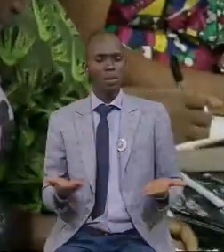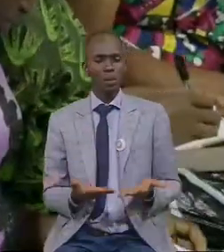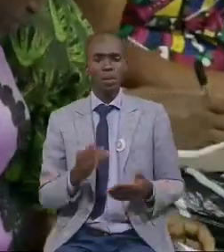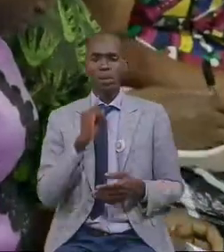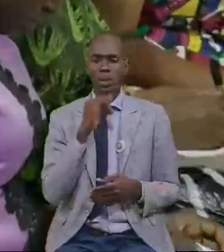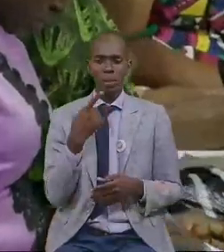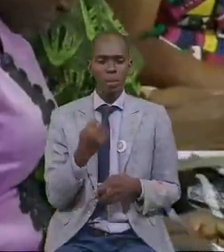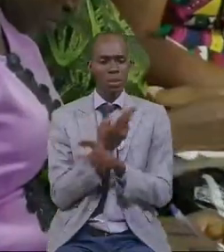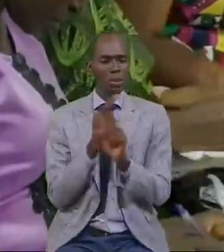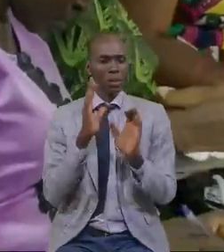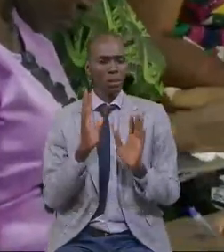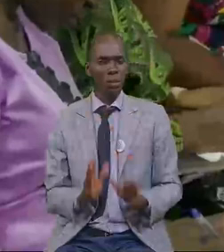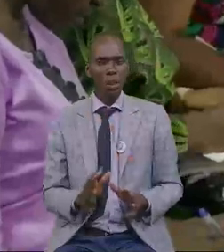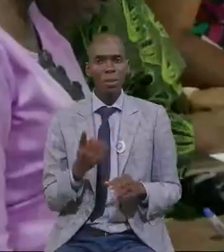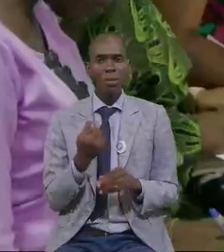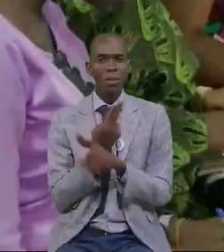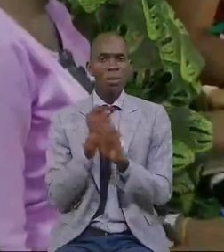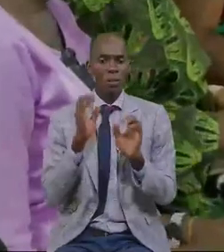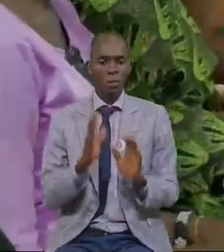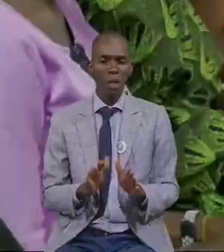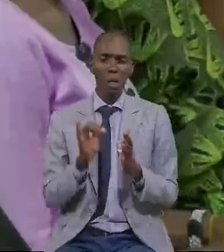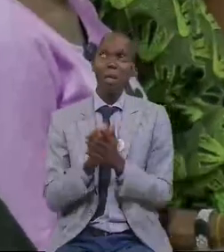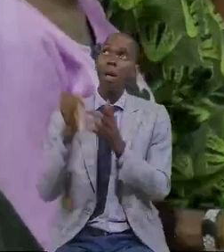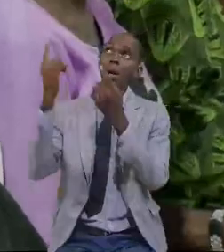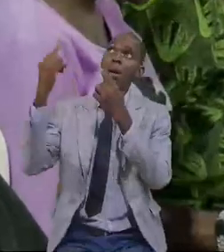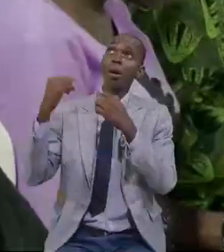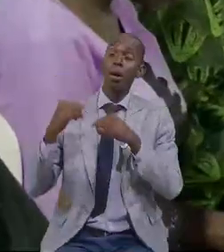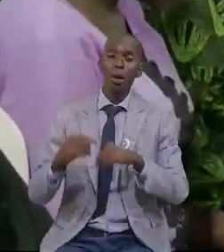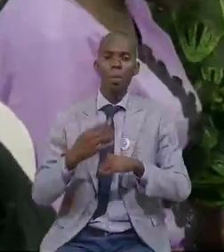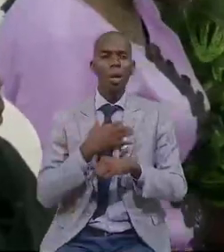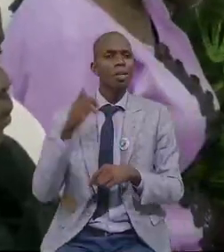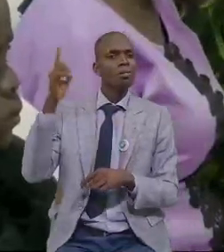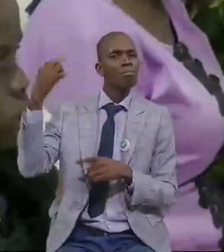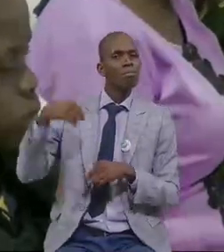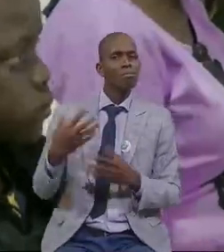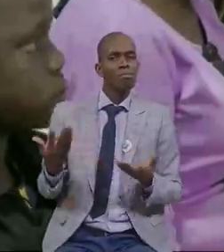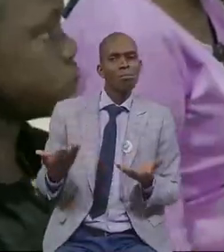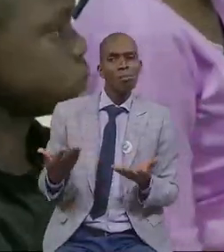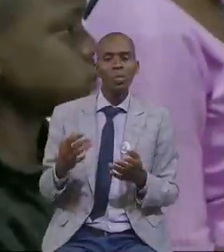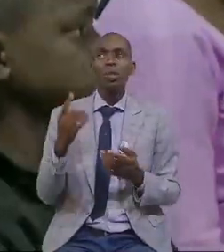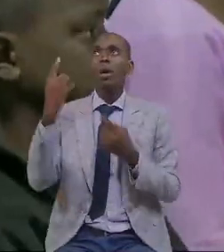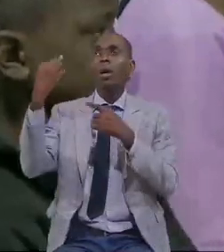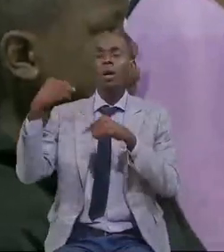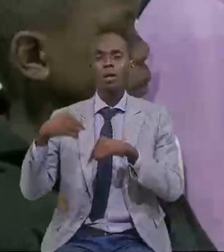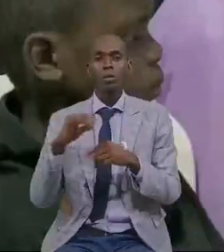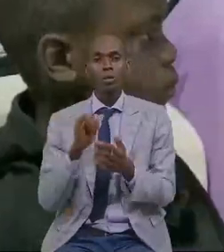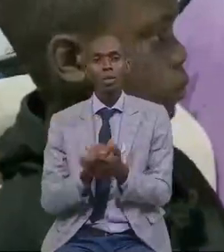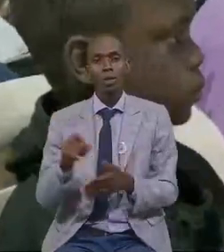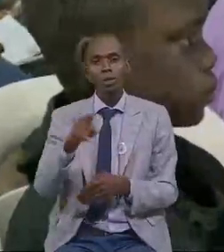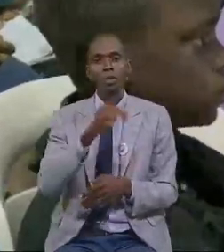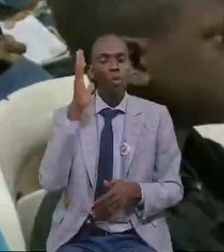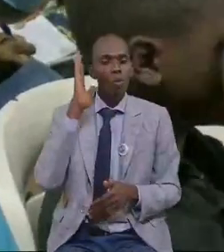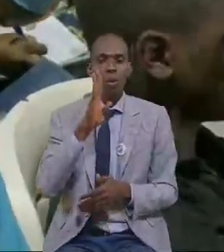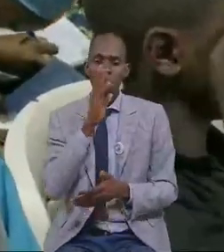Rédempteur. Le Rédempteur qui est venu, il vient afin que toi, tu sois